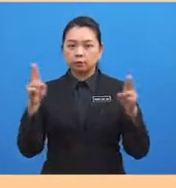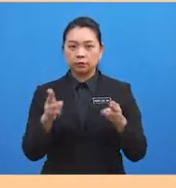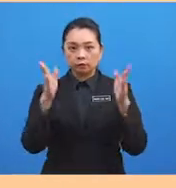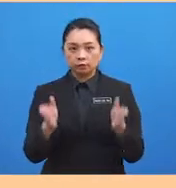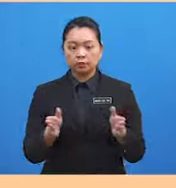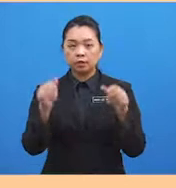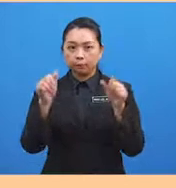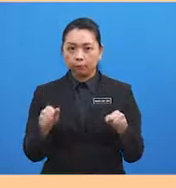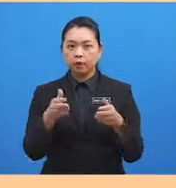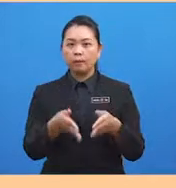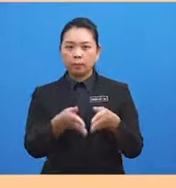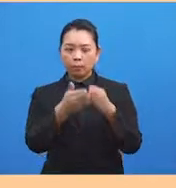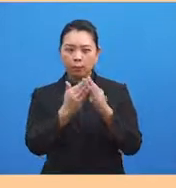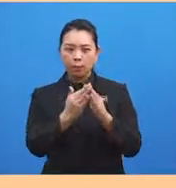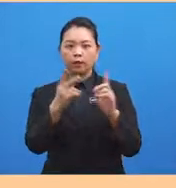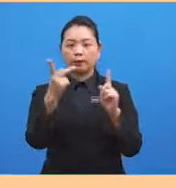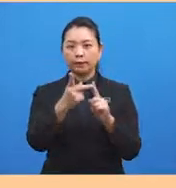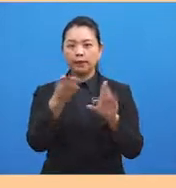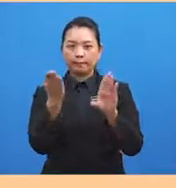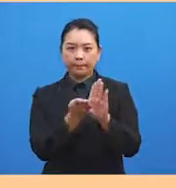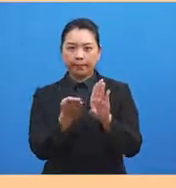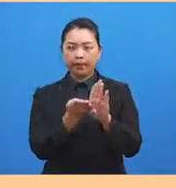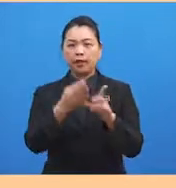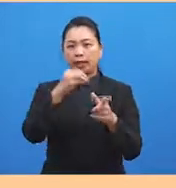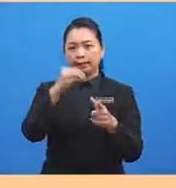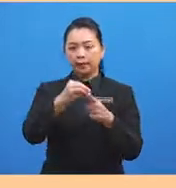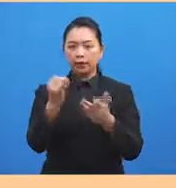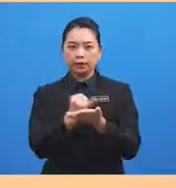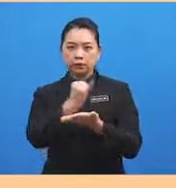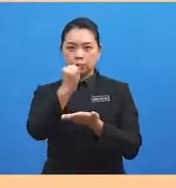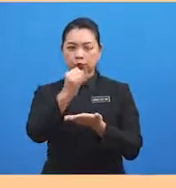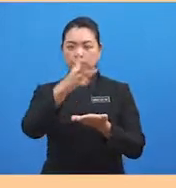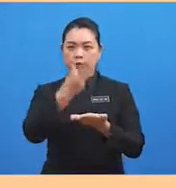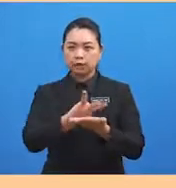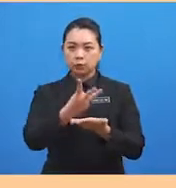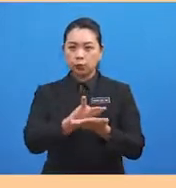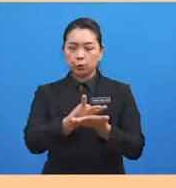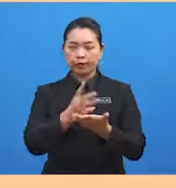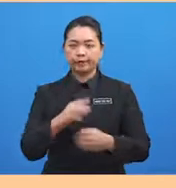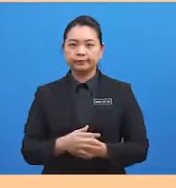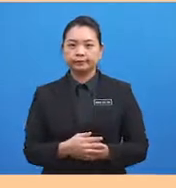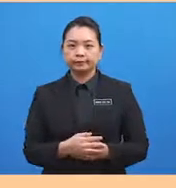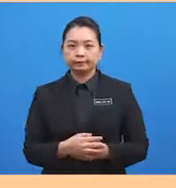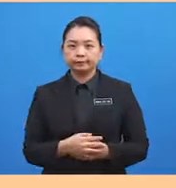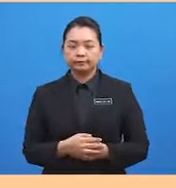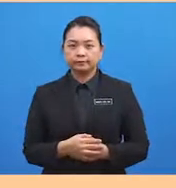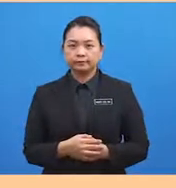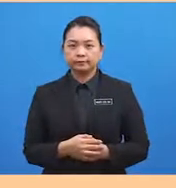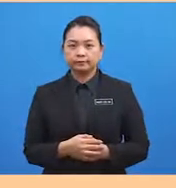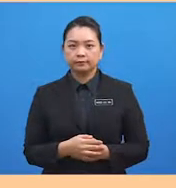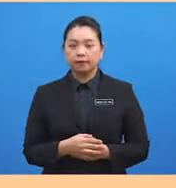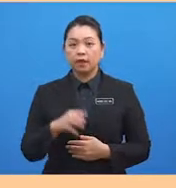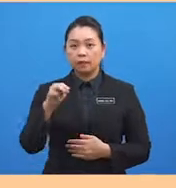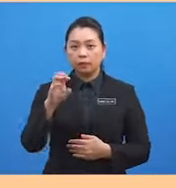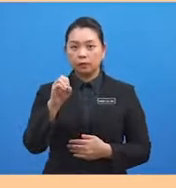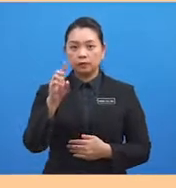Usahawan boleh memohon kepada bank atau institusi keuangan.